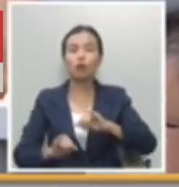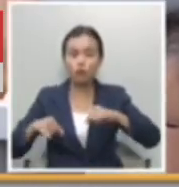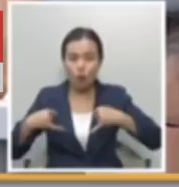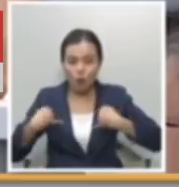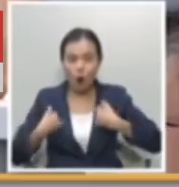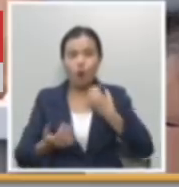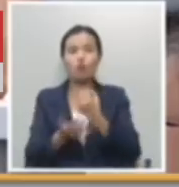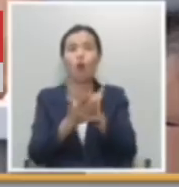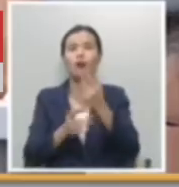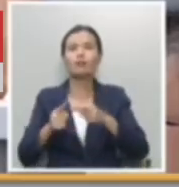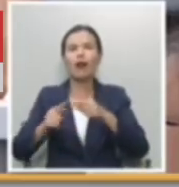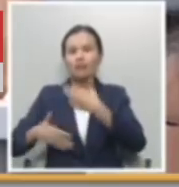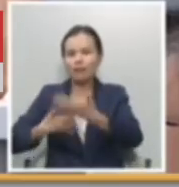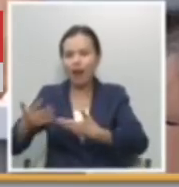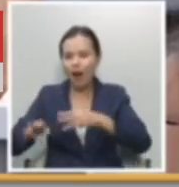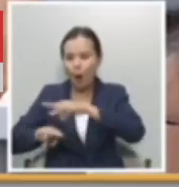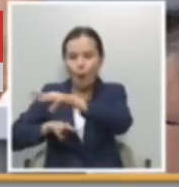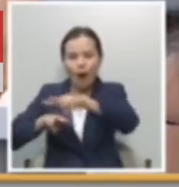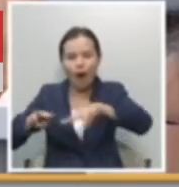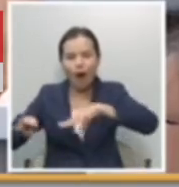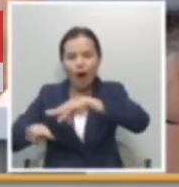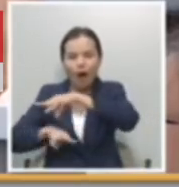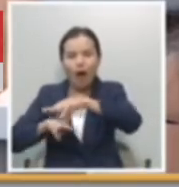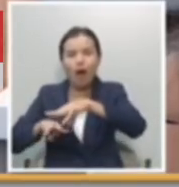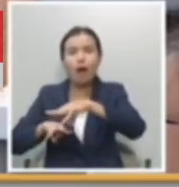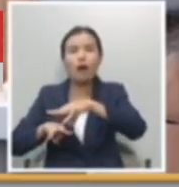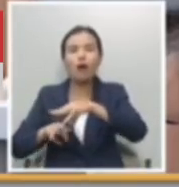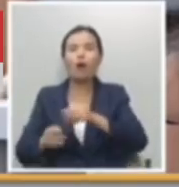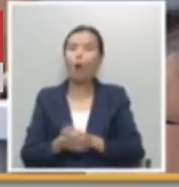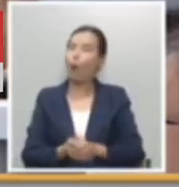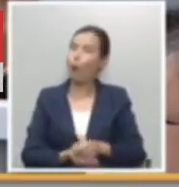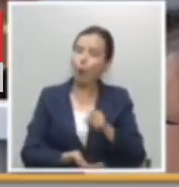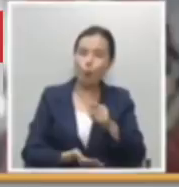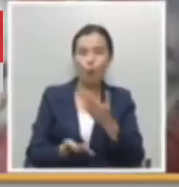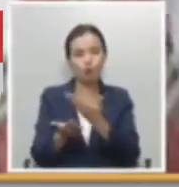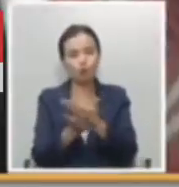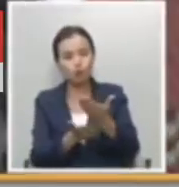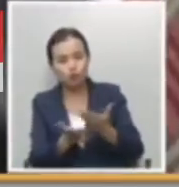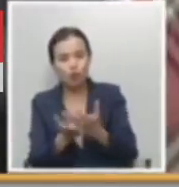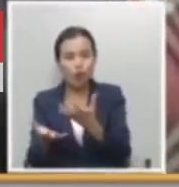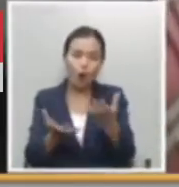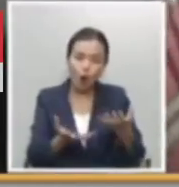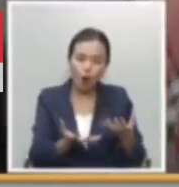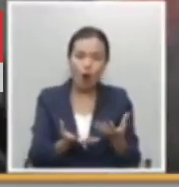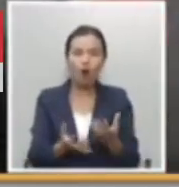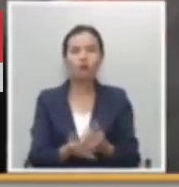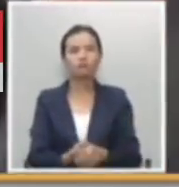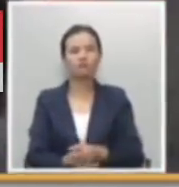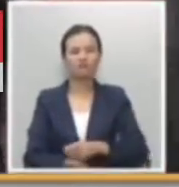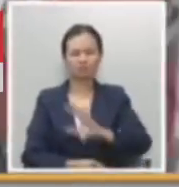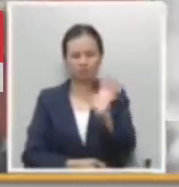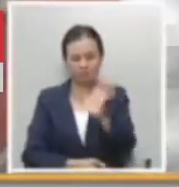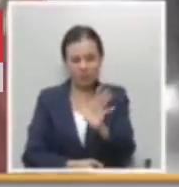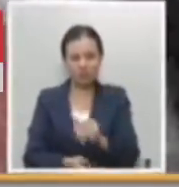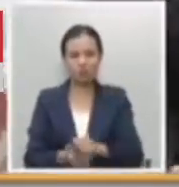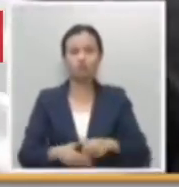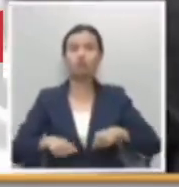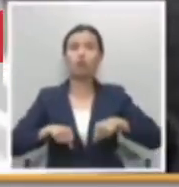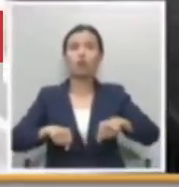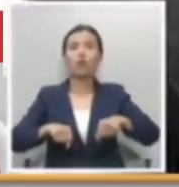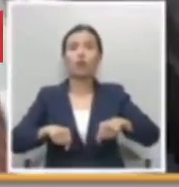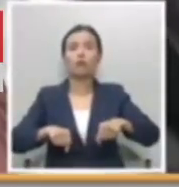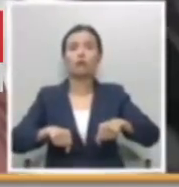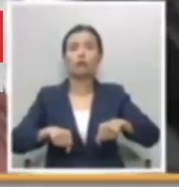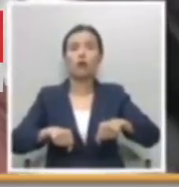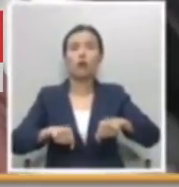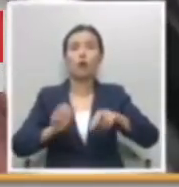าดเนี่ยโล่งเลยท่านดูไอ้ที่ท่านบอกว่าโอ้โหไปซื้ออันนั้นอันนี้ไม่จริงอันนี้รถเข็นทิ้งเต็มเลยเพราะระบบมัน